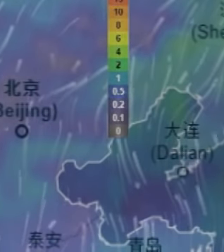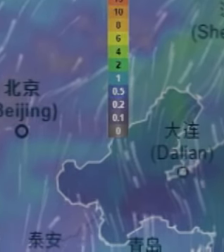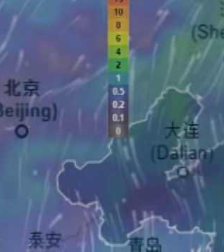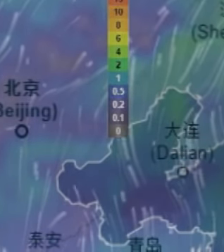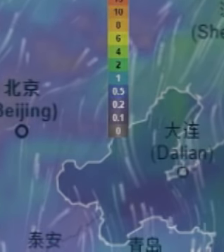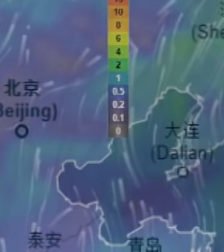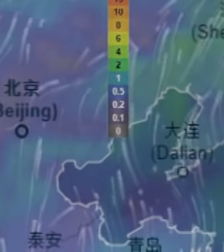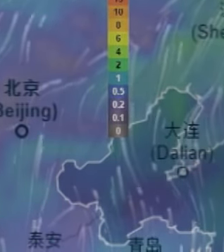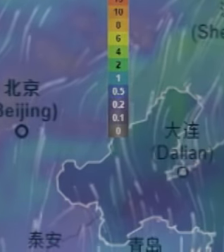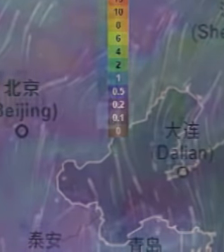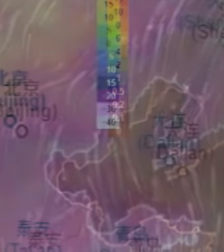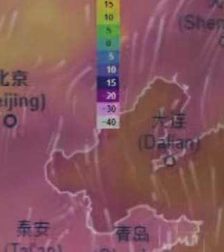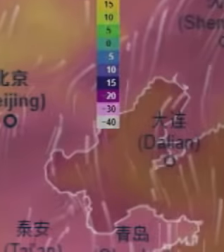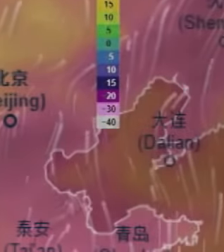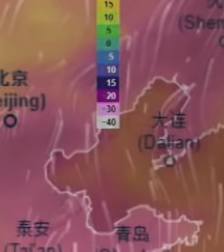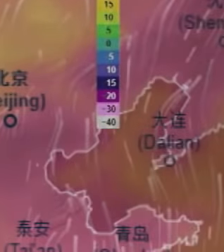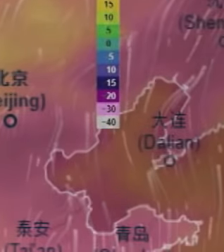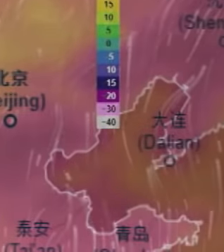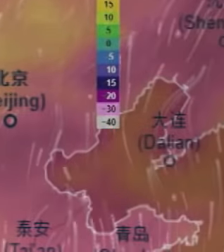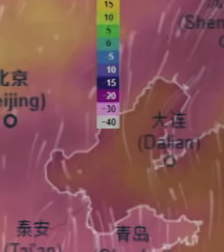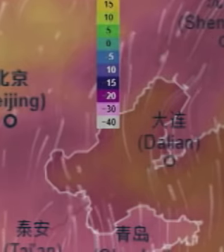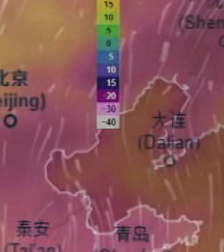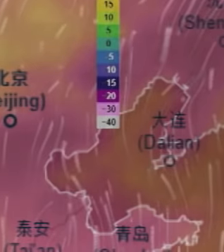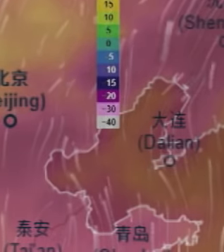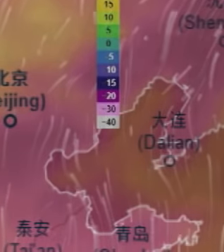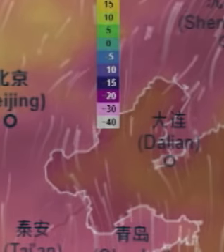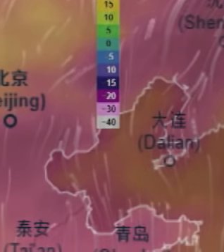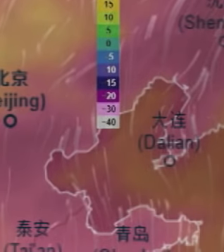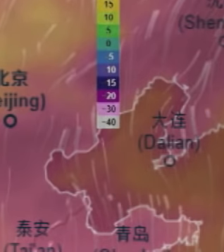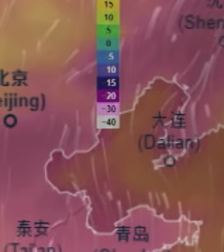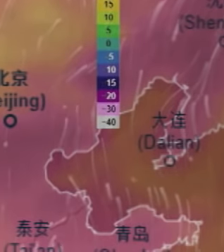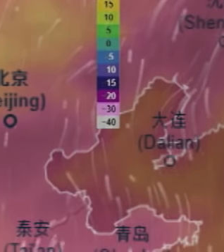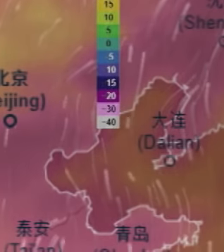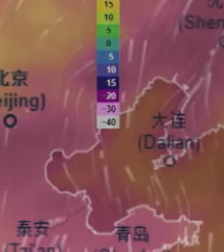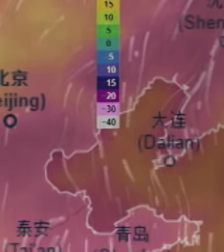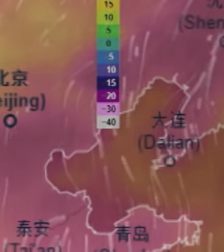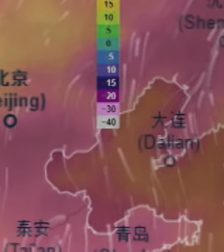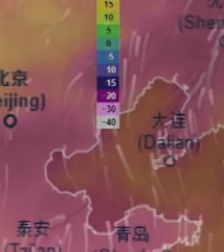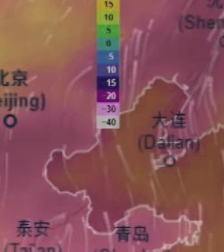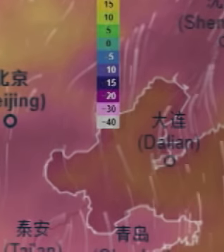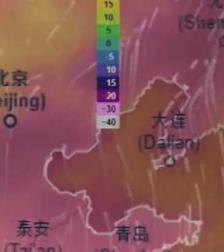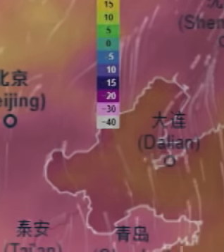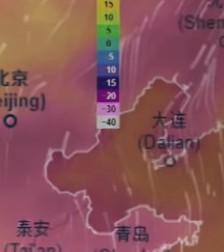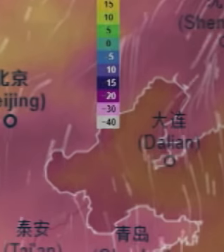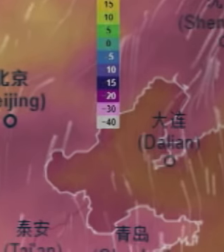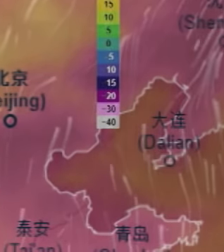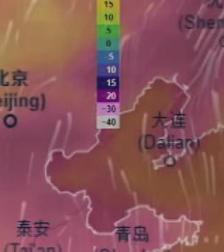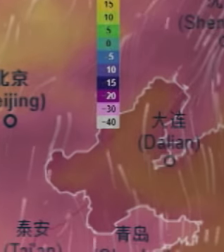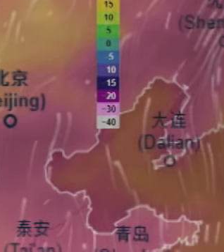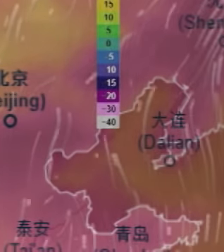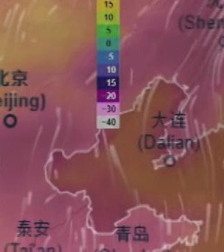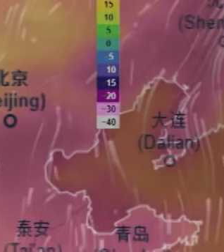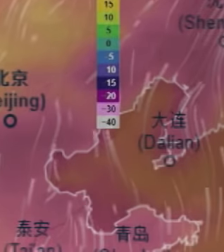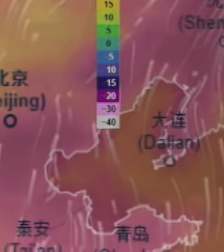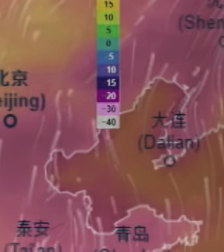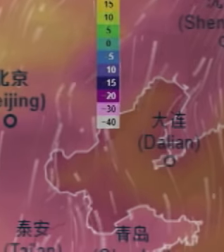байна. Агарын температурын хувьд Монгол Алтайн уулар хойд нутаг орчим Шөндөө 1-6 хэмээ дулаан, Алтай хангай хөвсгөл хинтийн уулар хойд нутаг